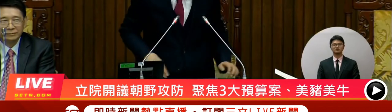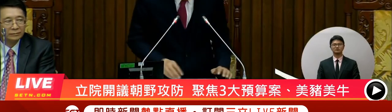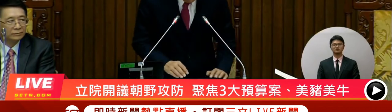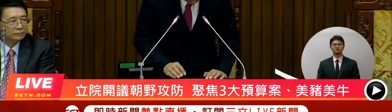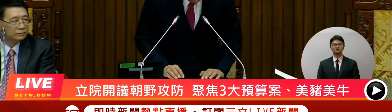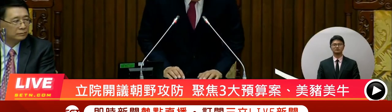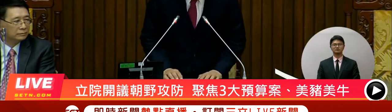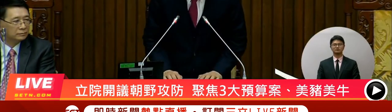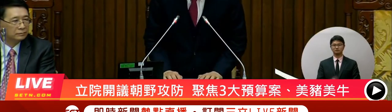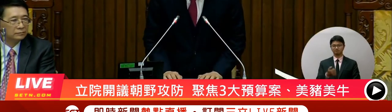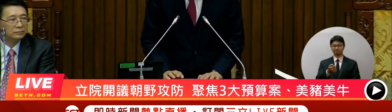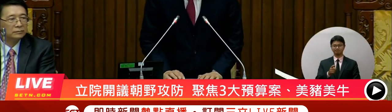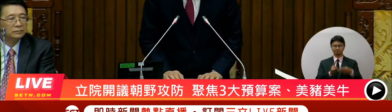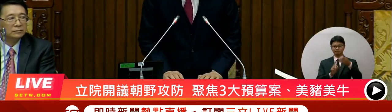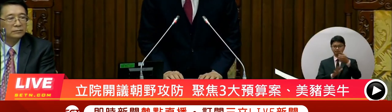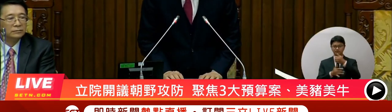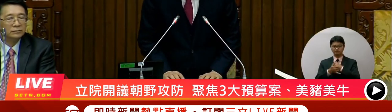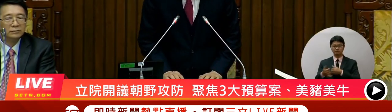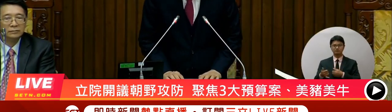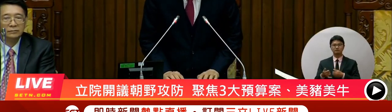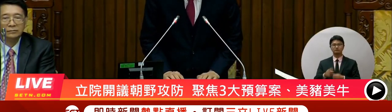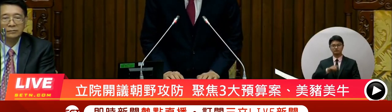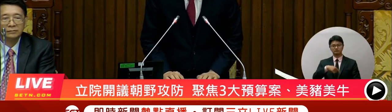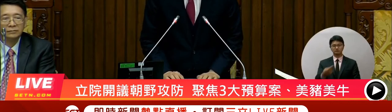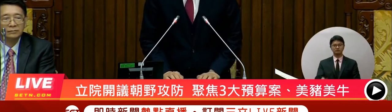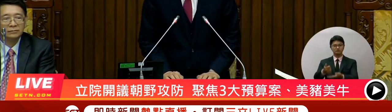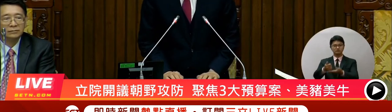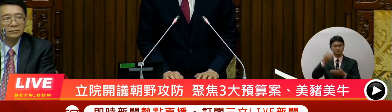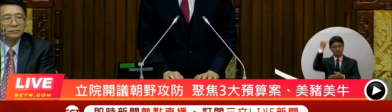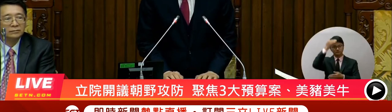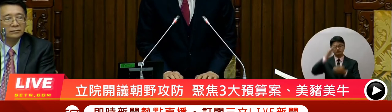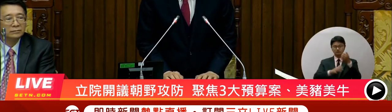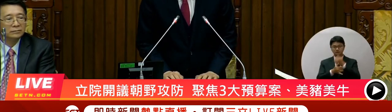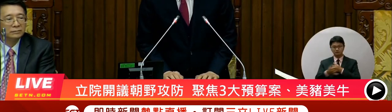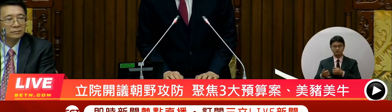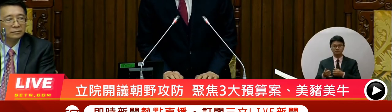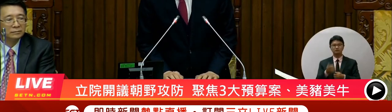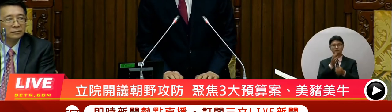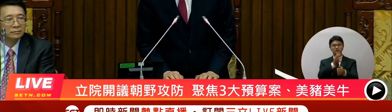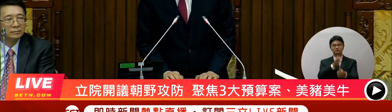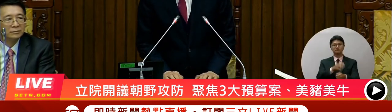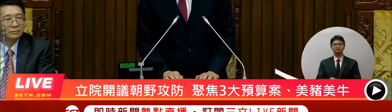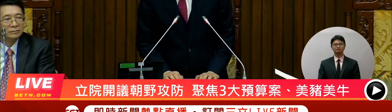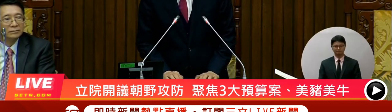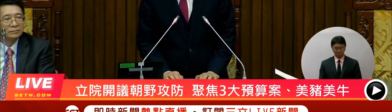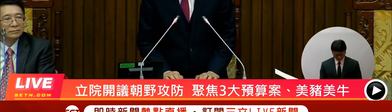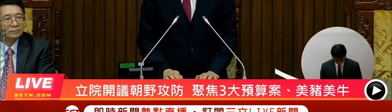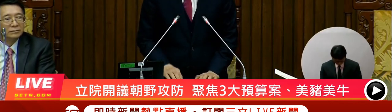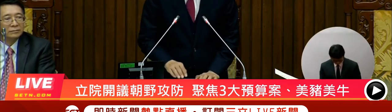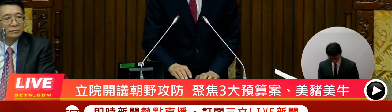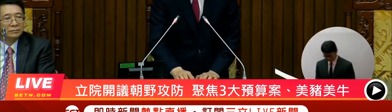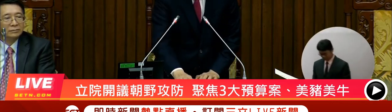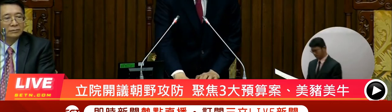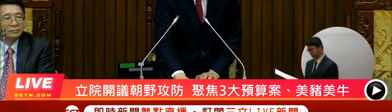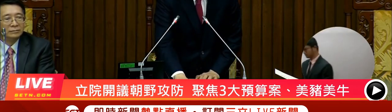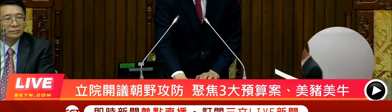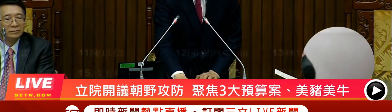好，谢谢王委员。接下去请郑委员立文质询。